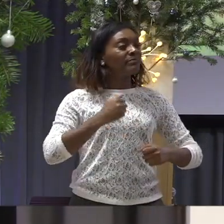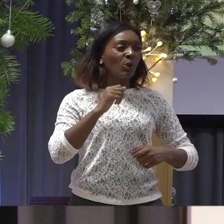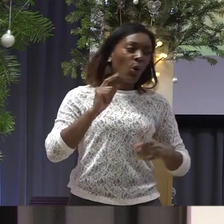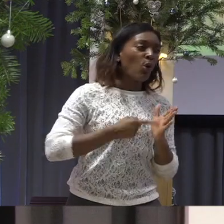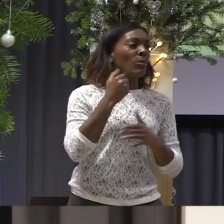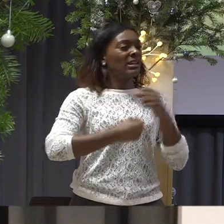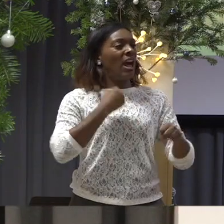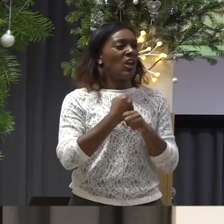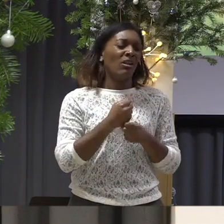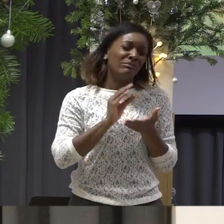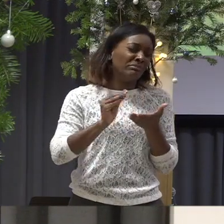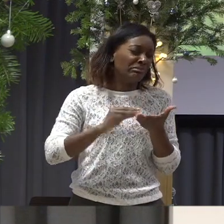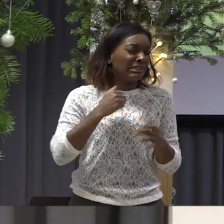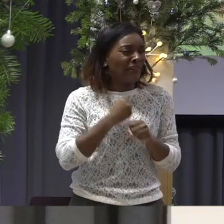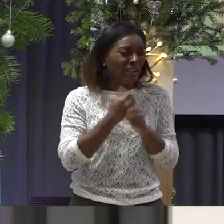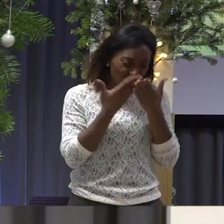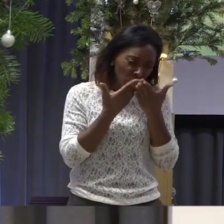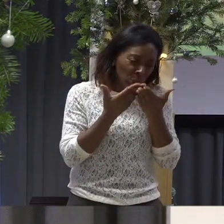puis heureusement.